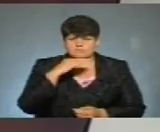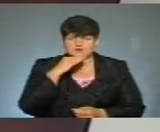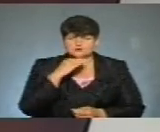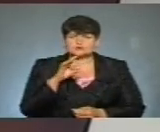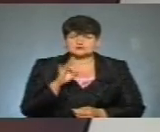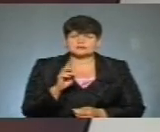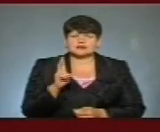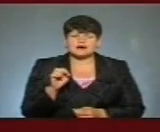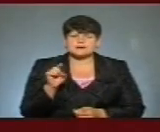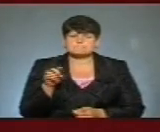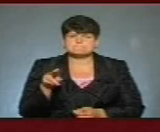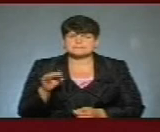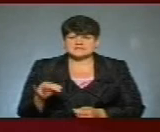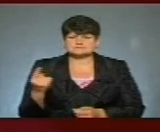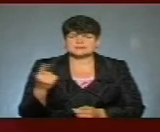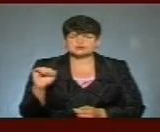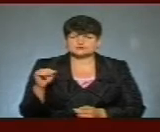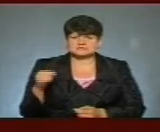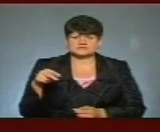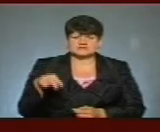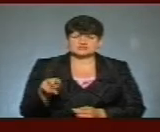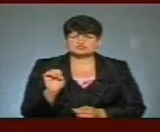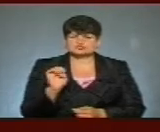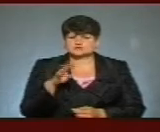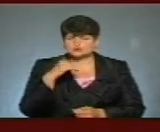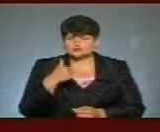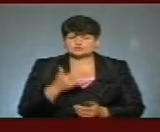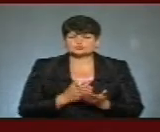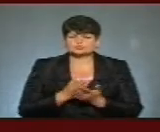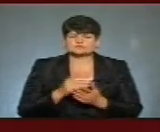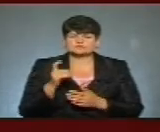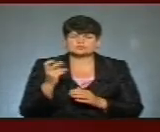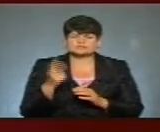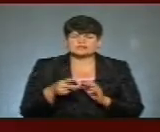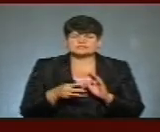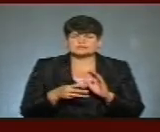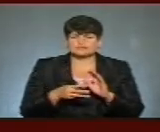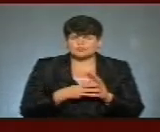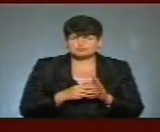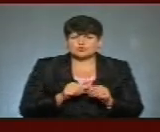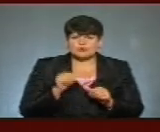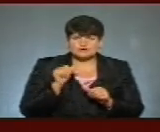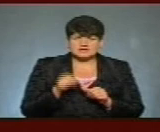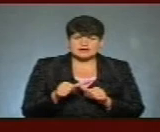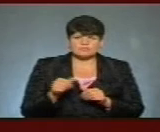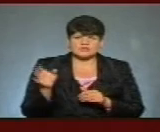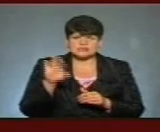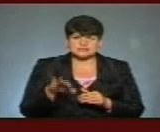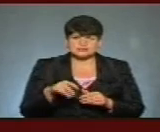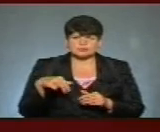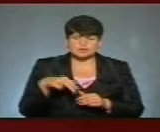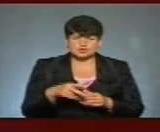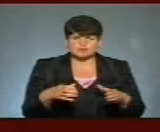Руслан Карпець з 1 серпня 2014 року служив у 128-му окремому гірсько-піхотному батальйоні. Під час